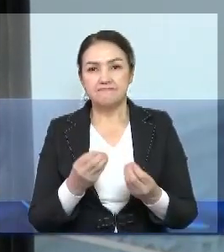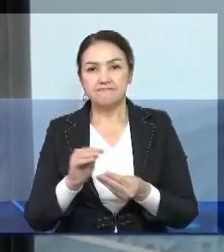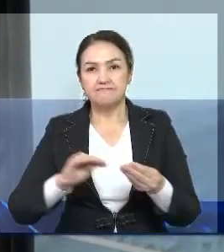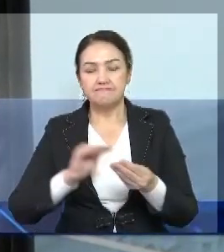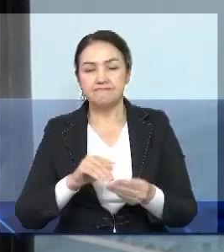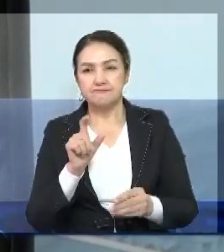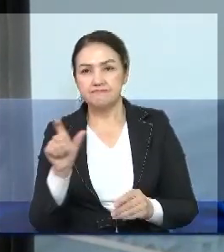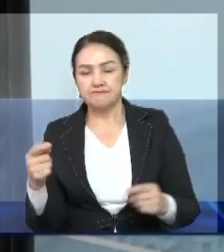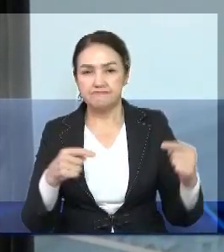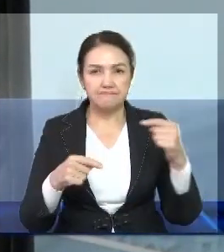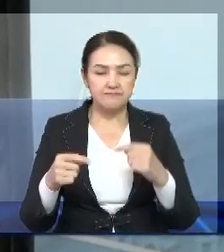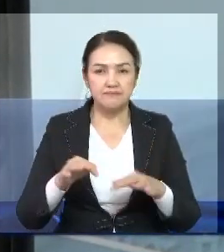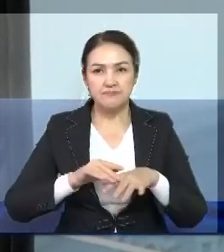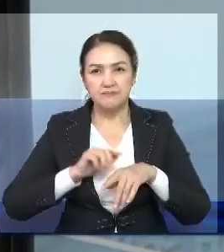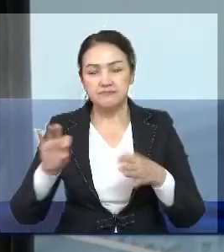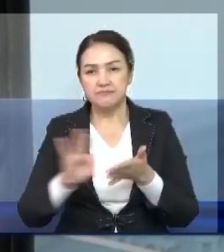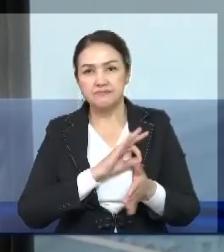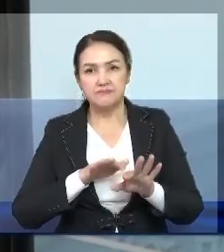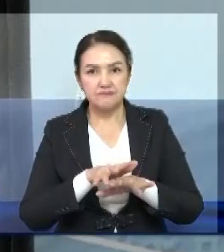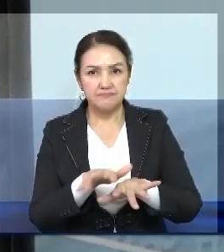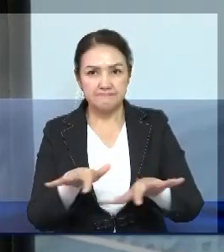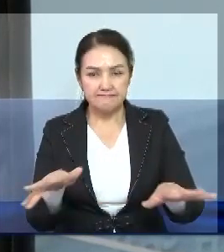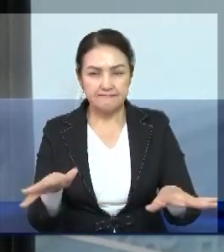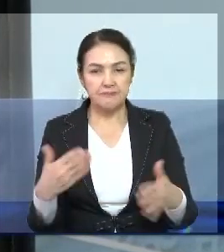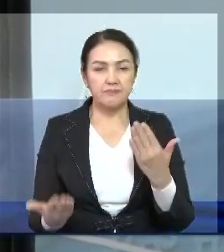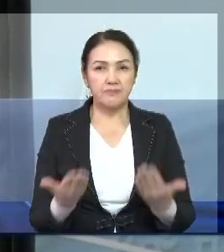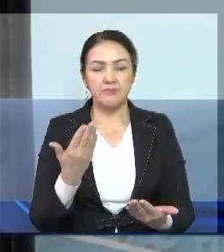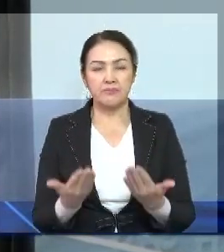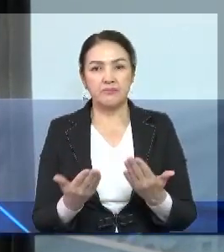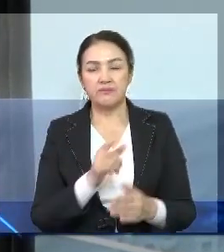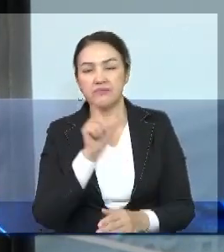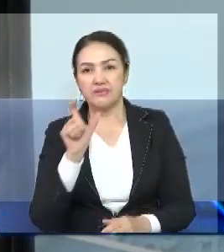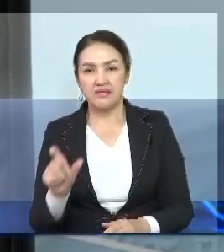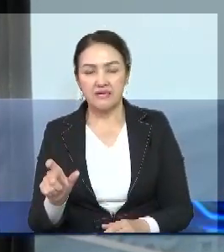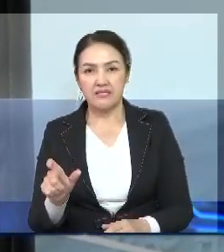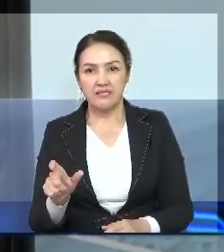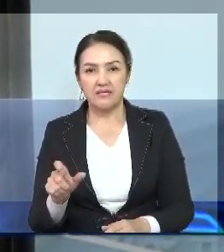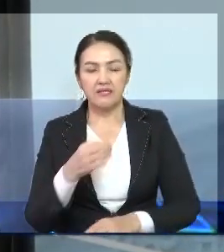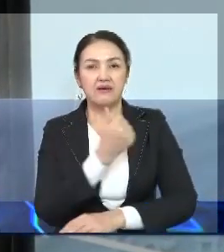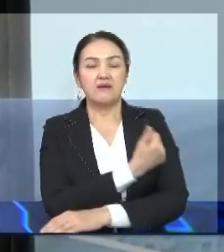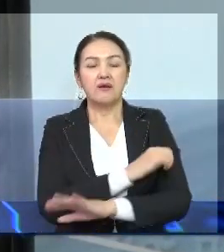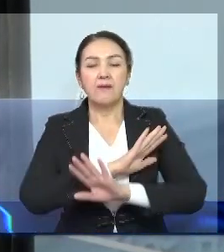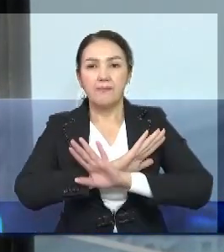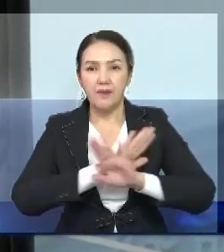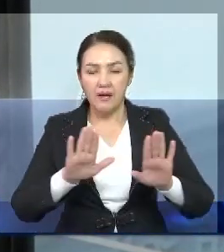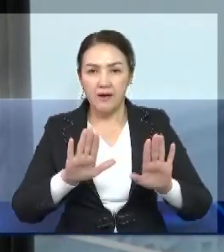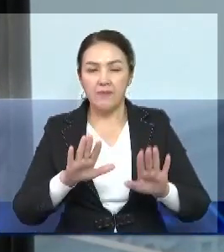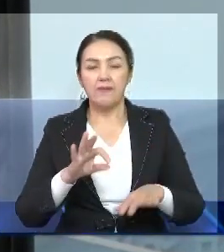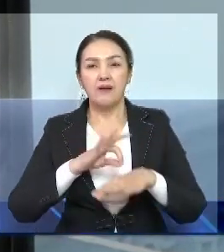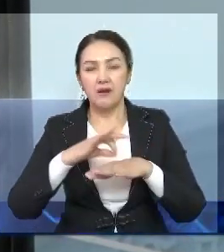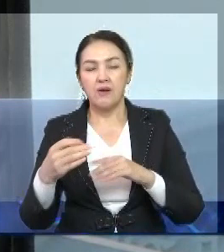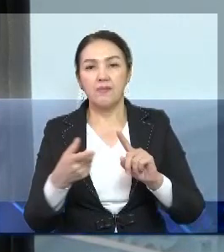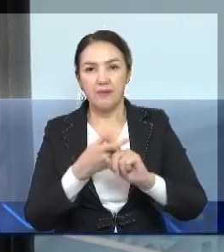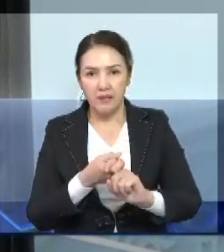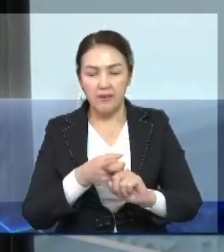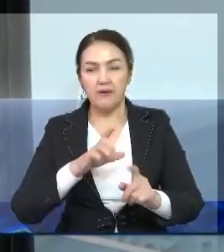адамнан адамға тез тарайды. Егер де адам жаңа вакцинация алмаған адам ауру адаммен